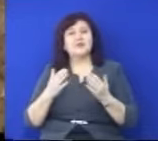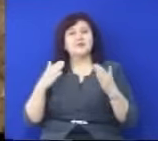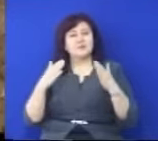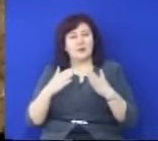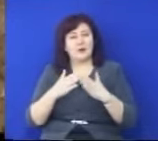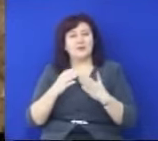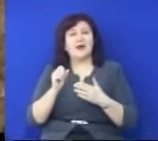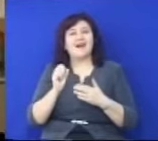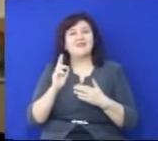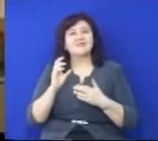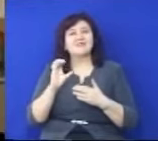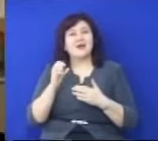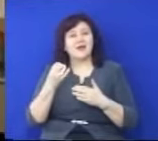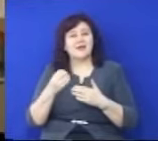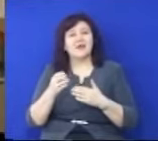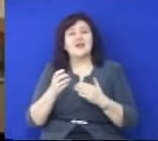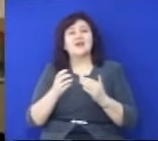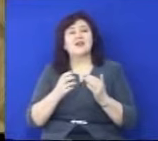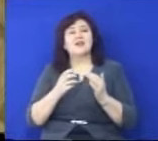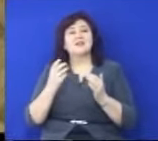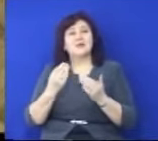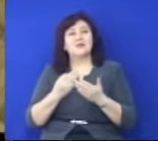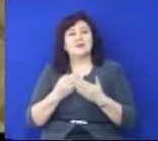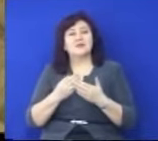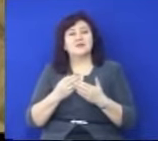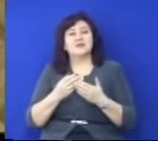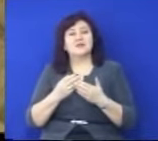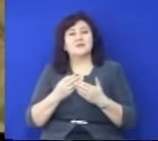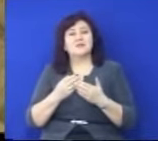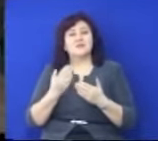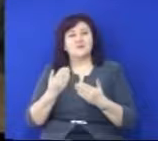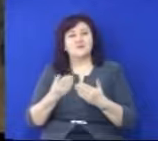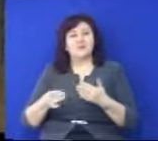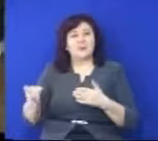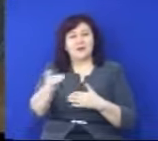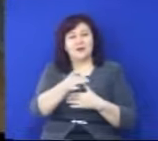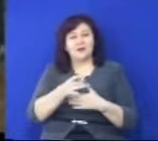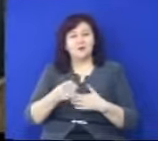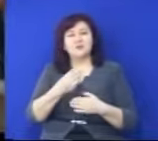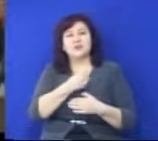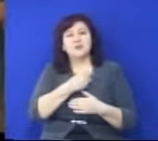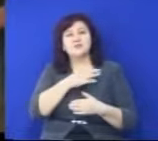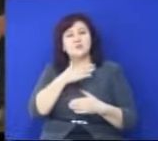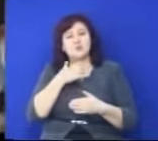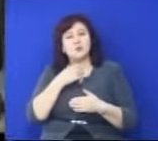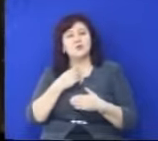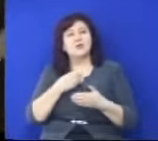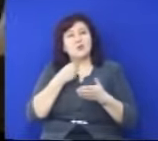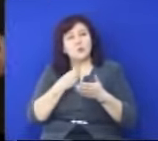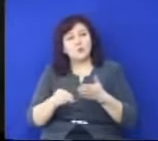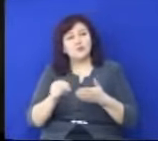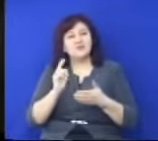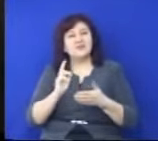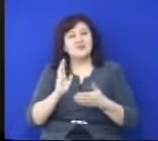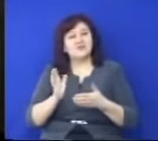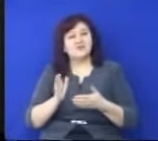шағын ауданында 1700 жер телімі жобаланған. Бүгінде аталмыш ауданнан баспана алғысы келетіндер саны аз емес.